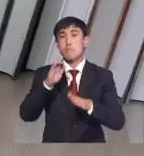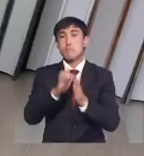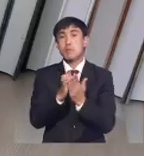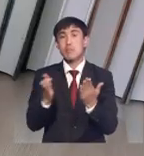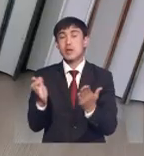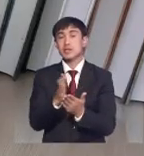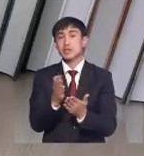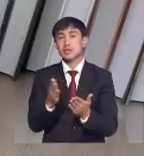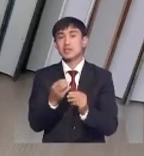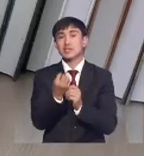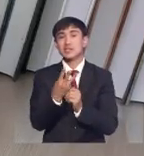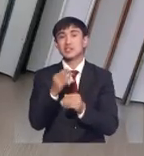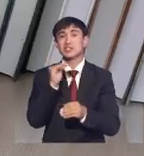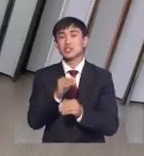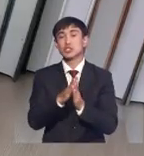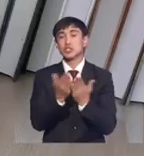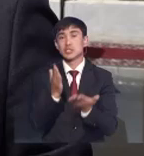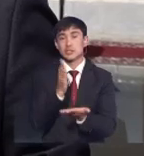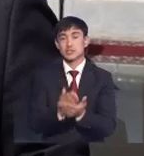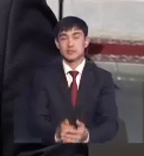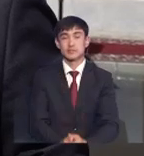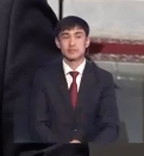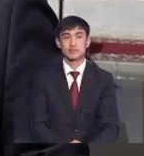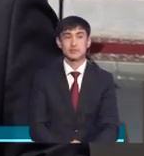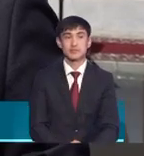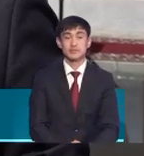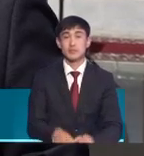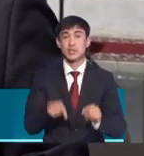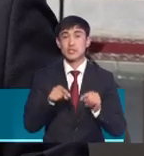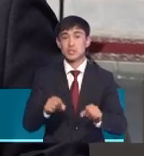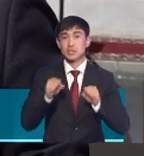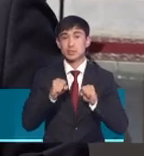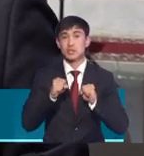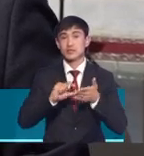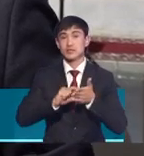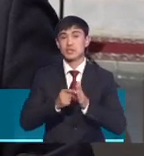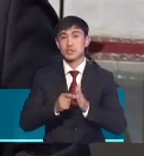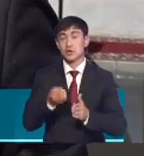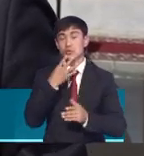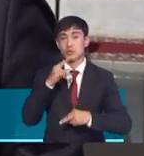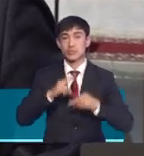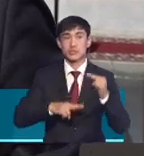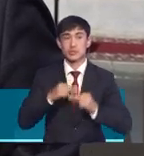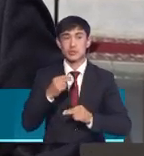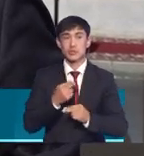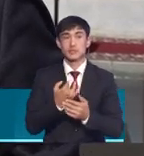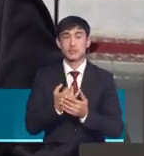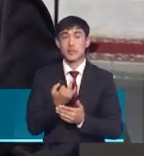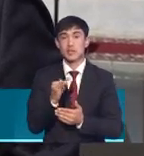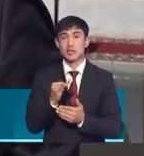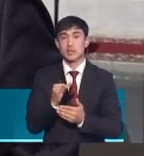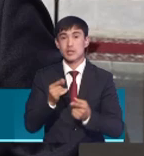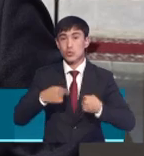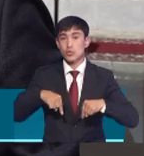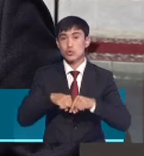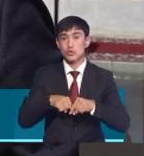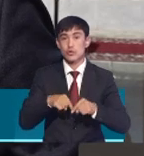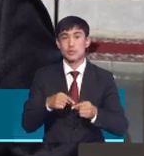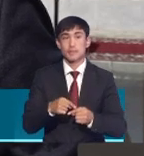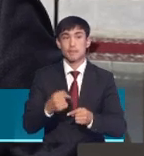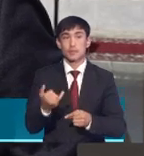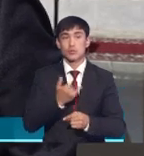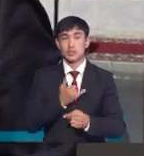составляет 13,5 тысяч книг. Здесь спортивный зал хороший построили. И для кружков всяких.